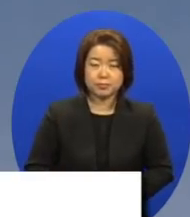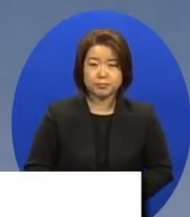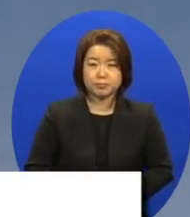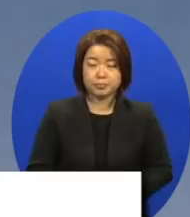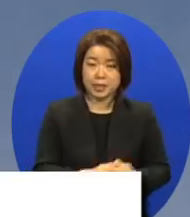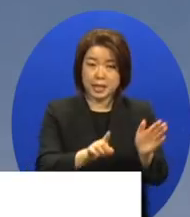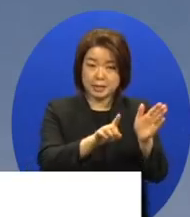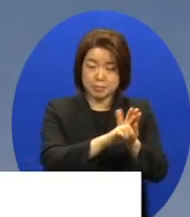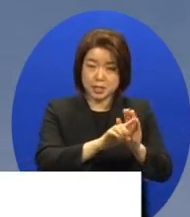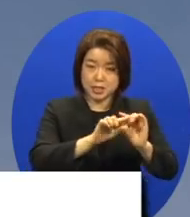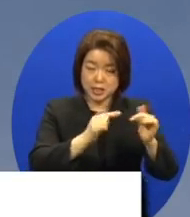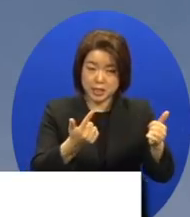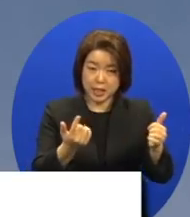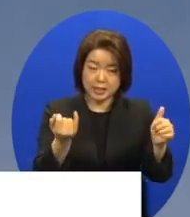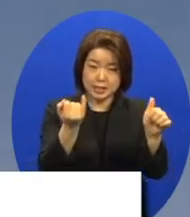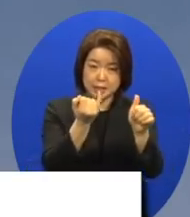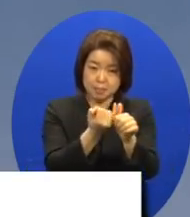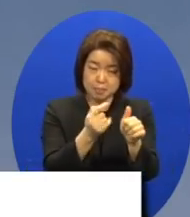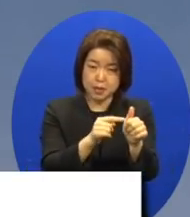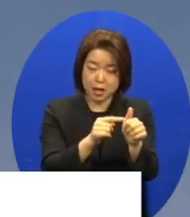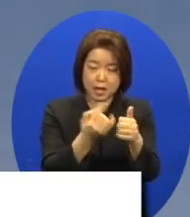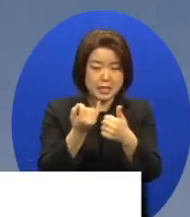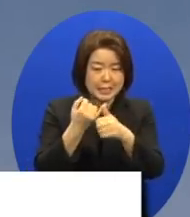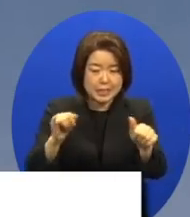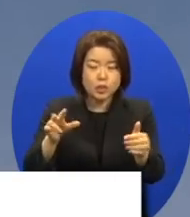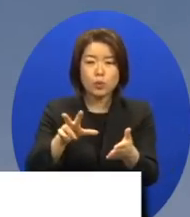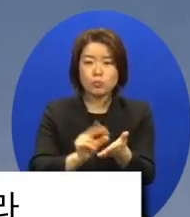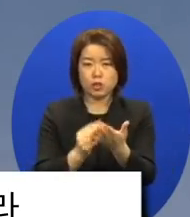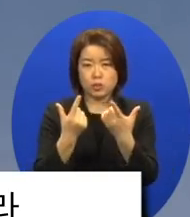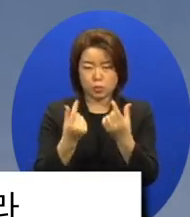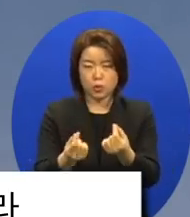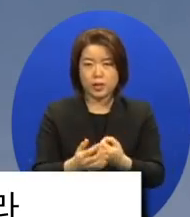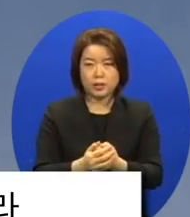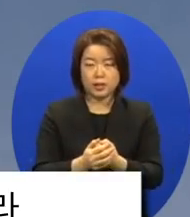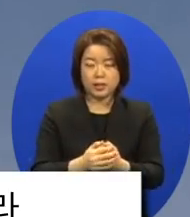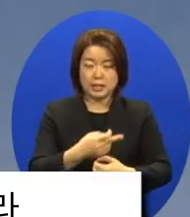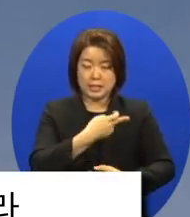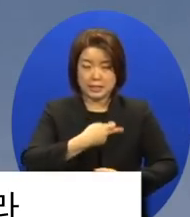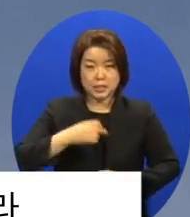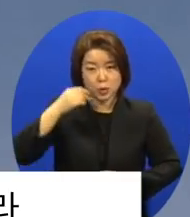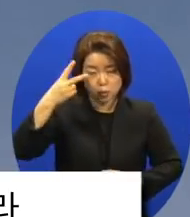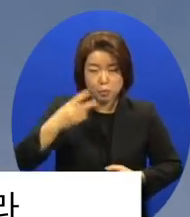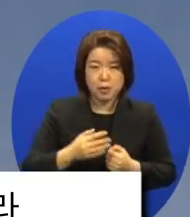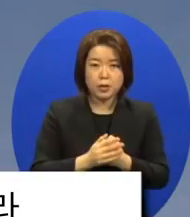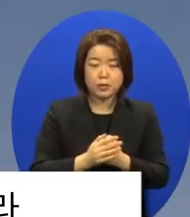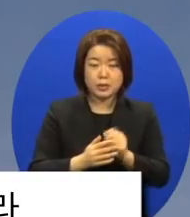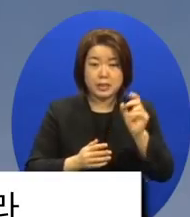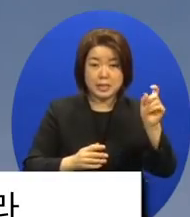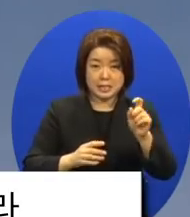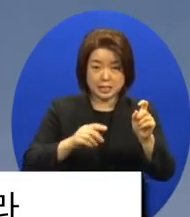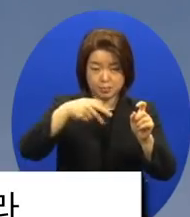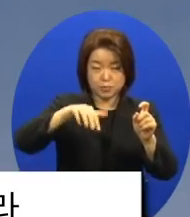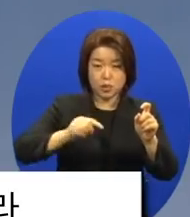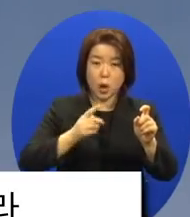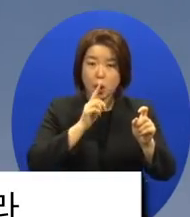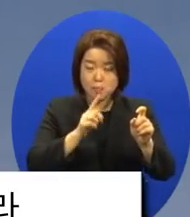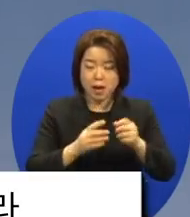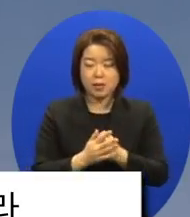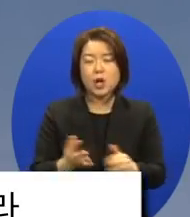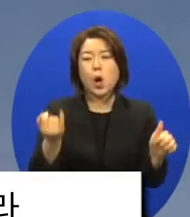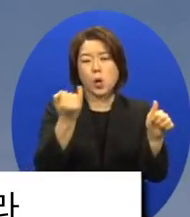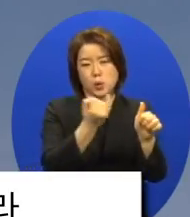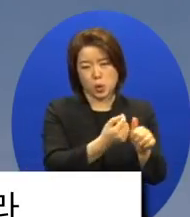불 신자인 배우자와의 이유 문제도 마찬가지입니다 사도 바울은 10절 말씀 에서 결혼했으면